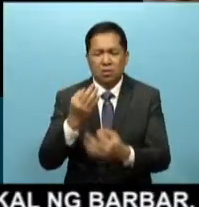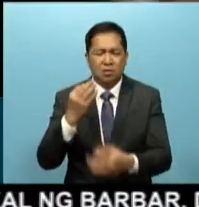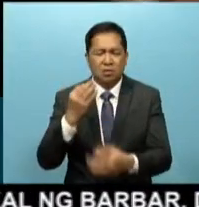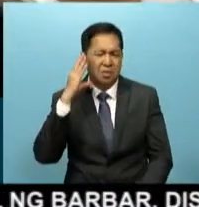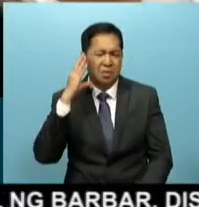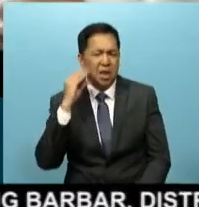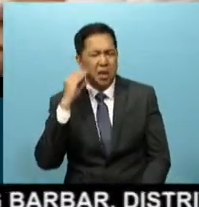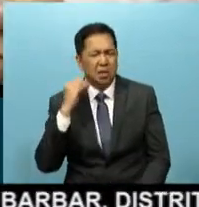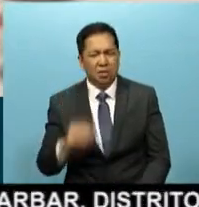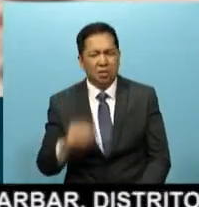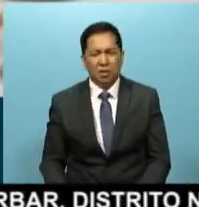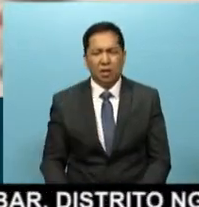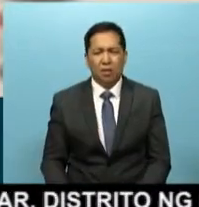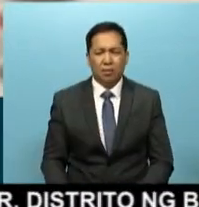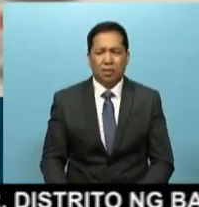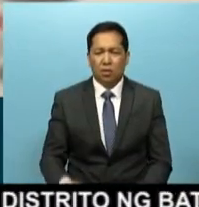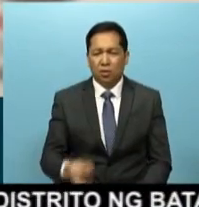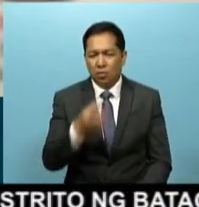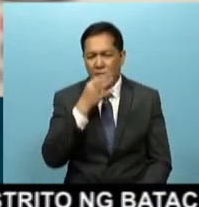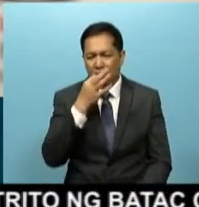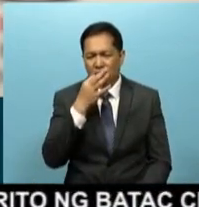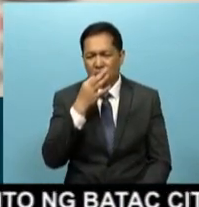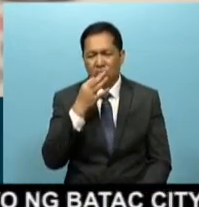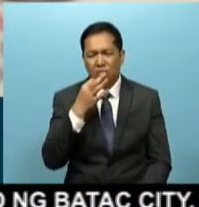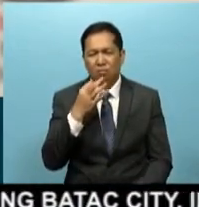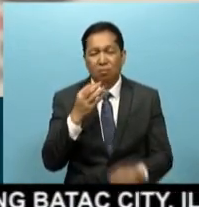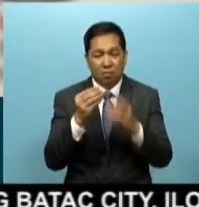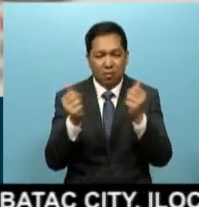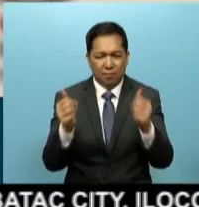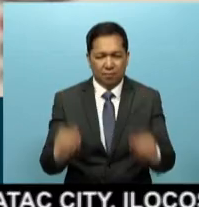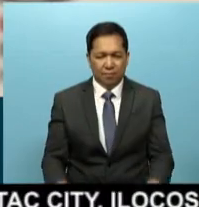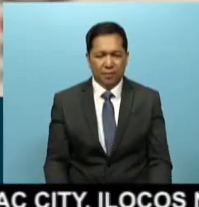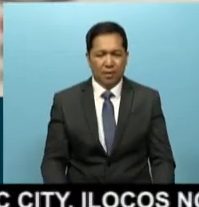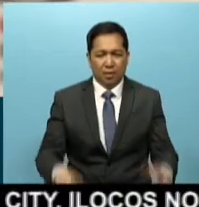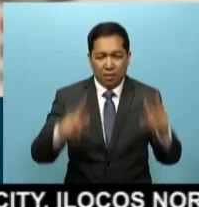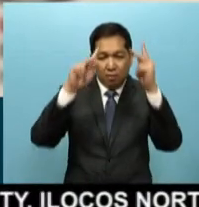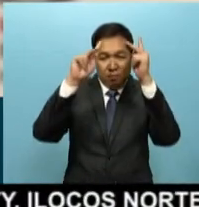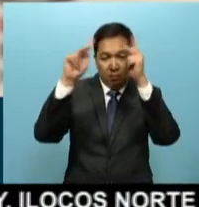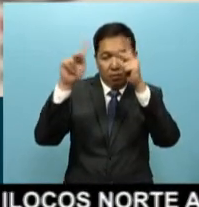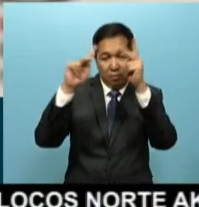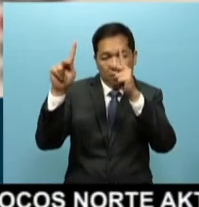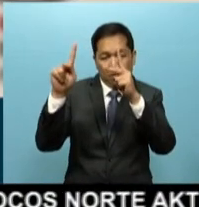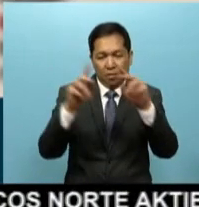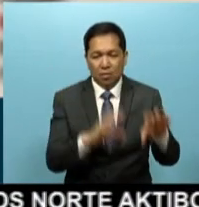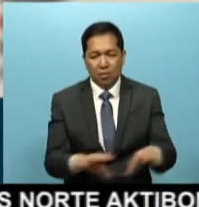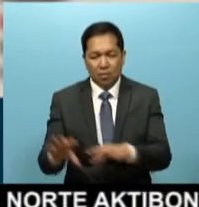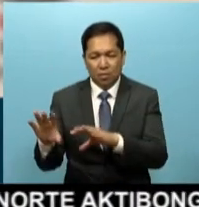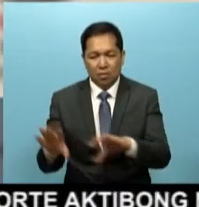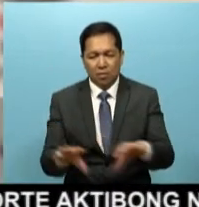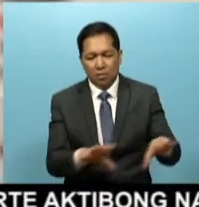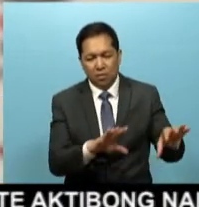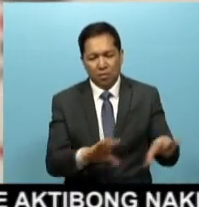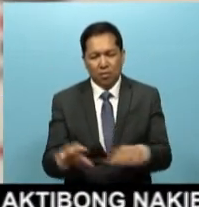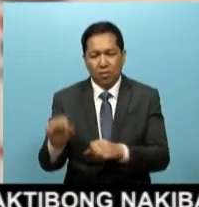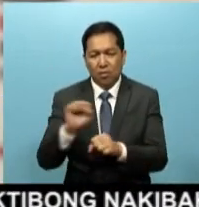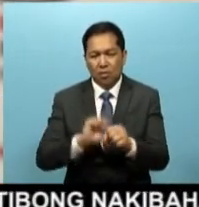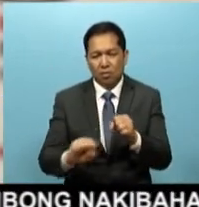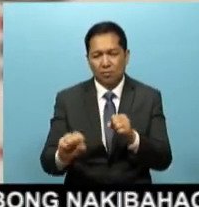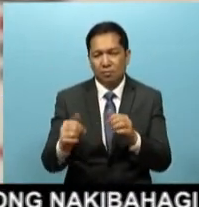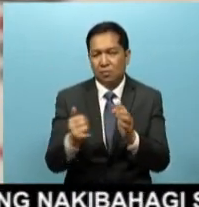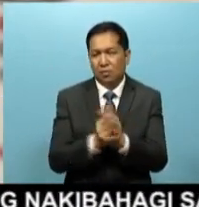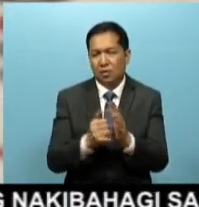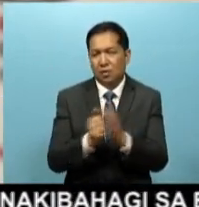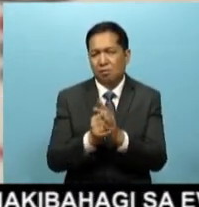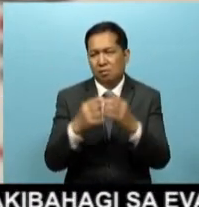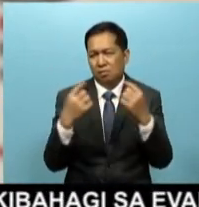food insecurity. Ang layunin ng aktibidad na ito ay upang malabanan ng